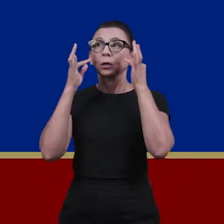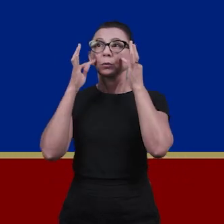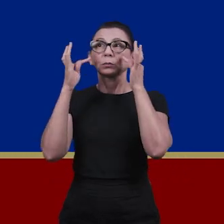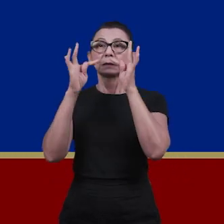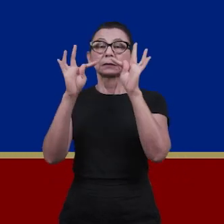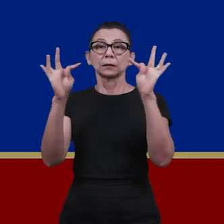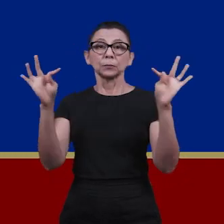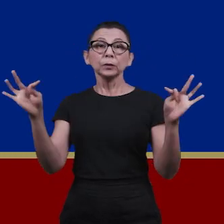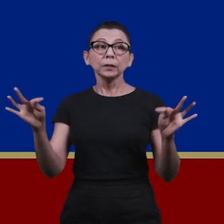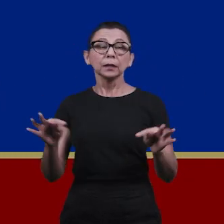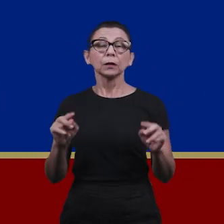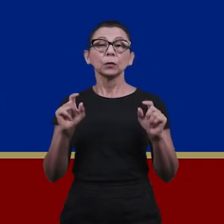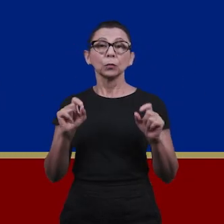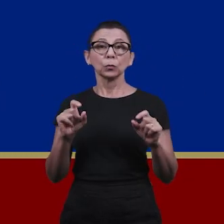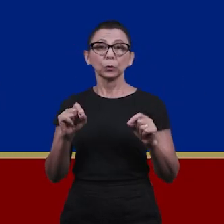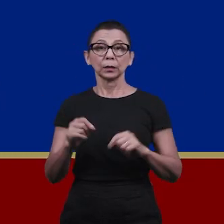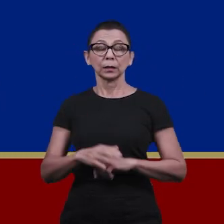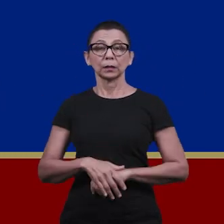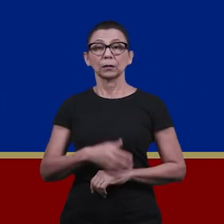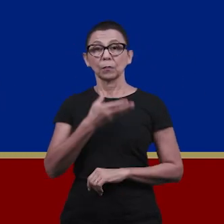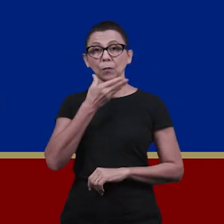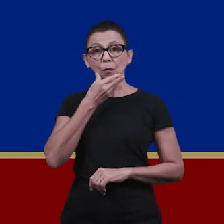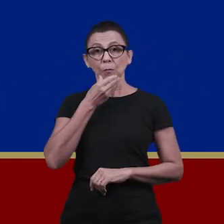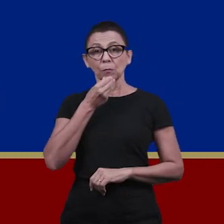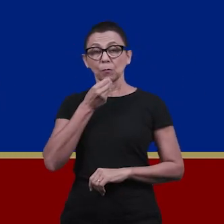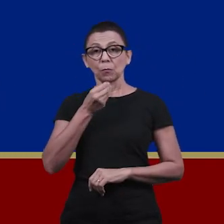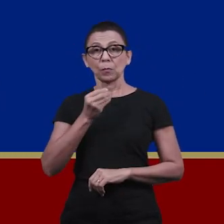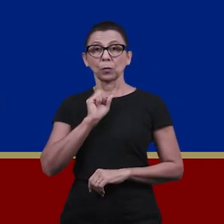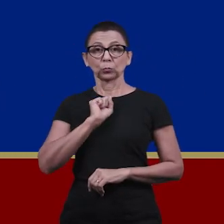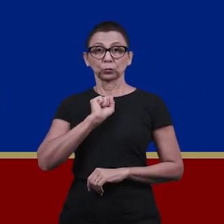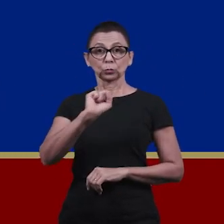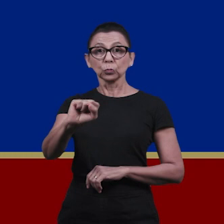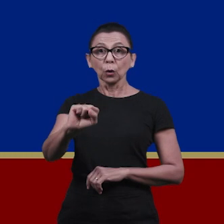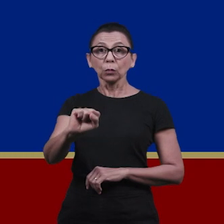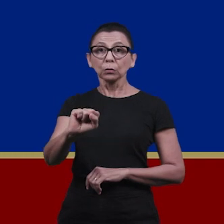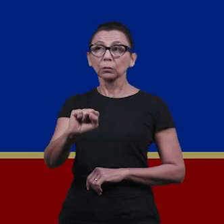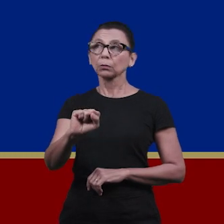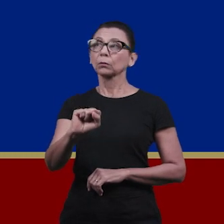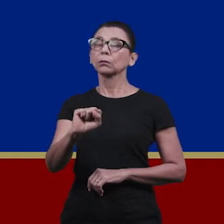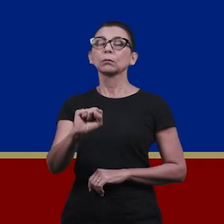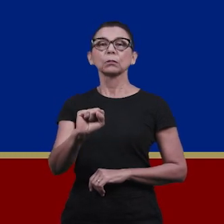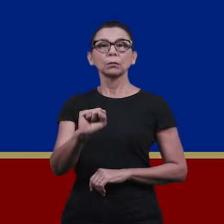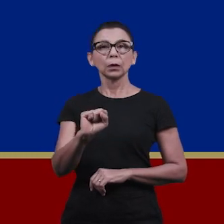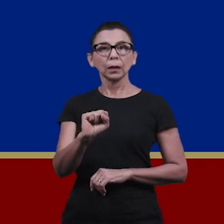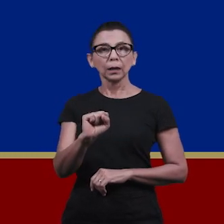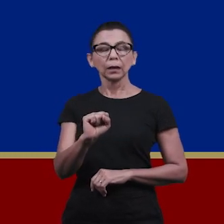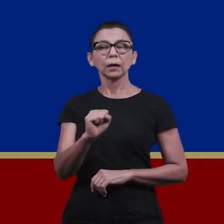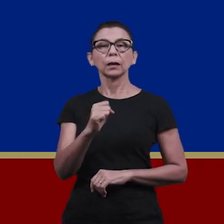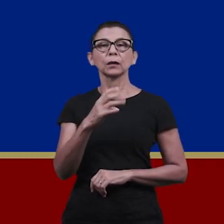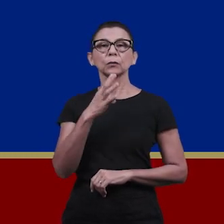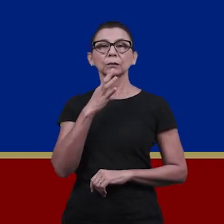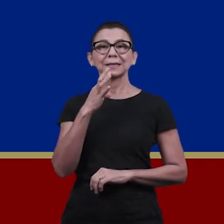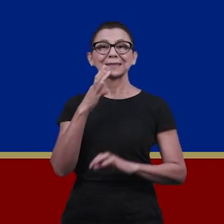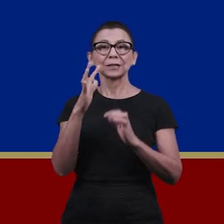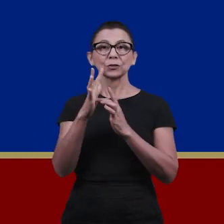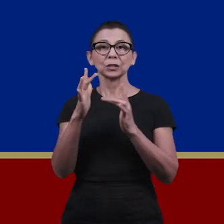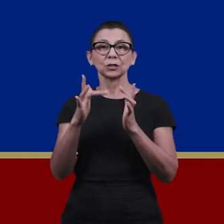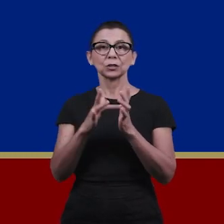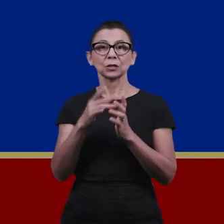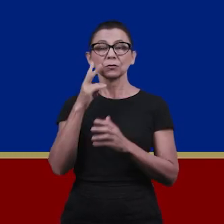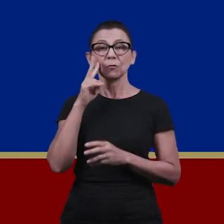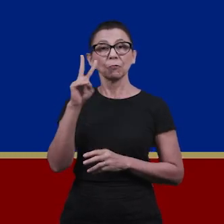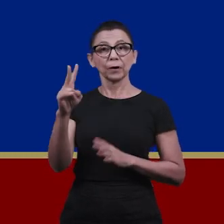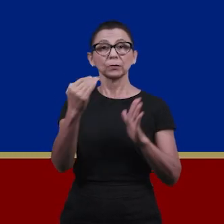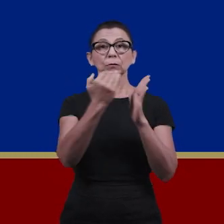de mon beau-père qui a eu une rencontre avec le Seigneur Jésus à travers le programme en annonçant l'évangile